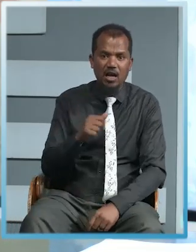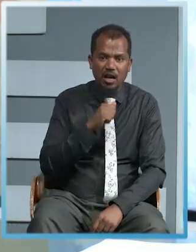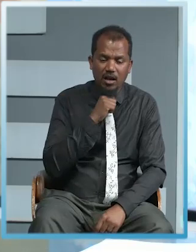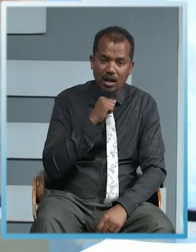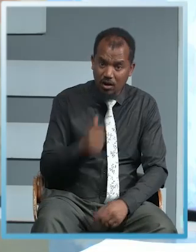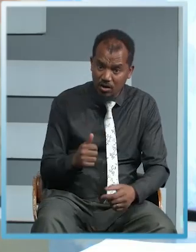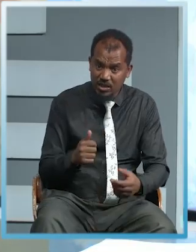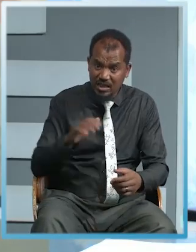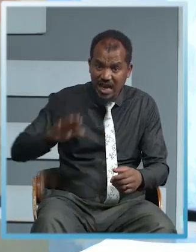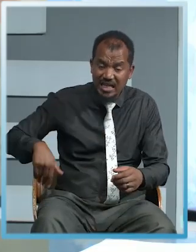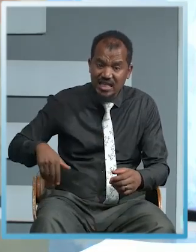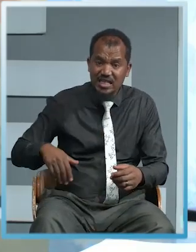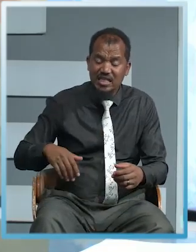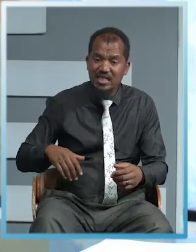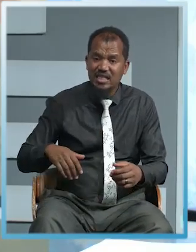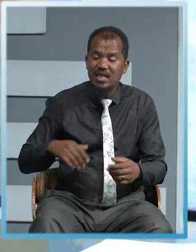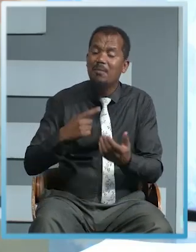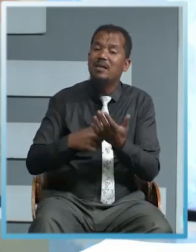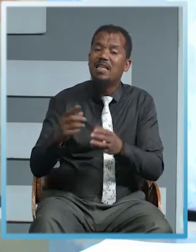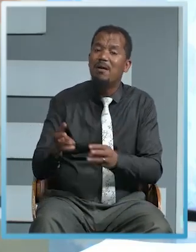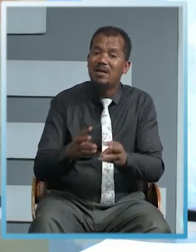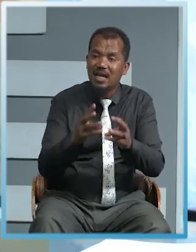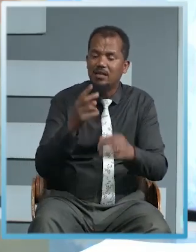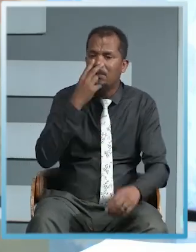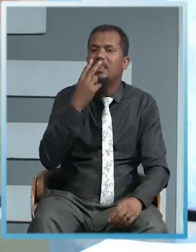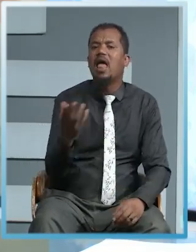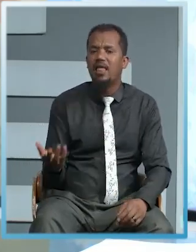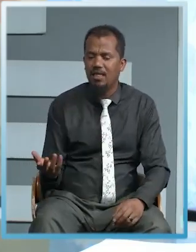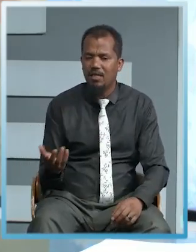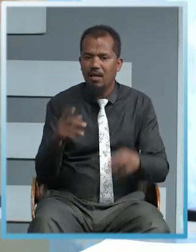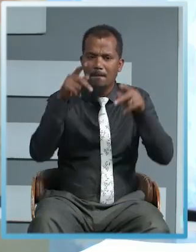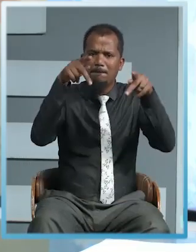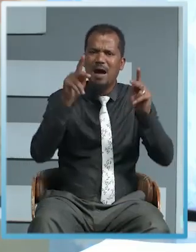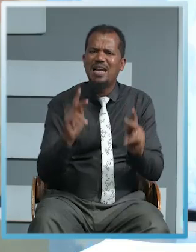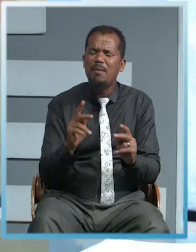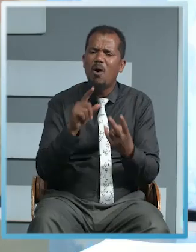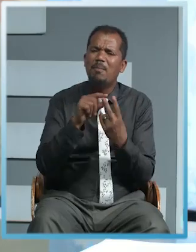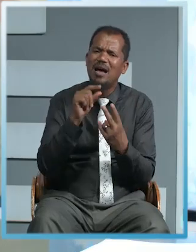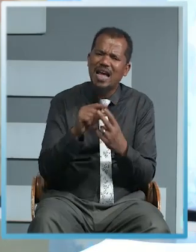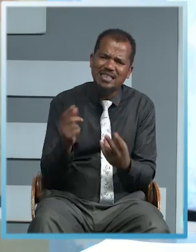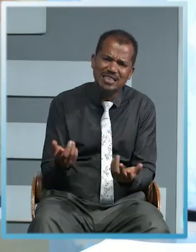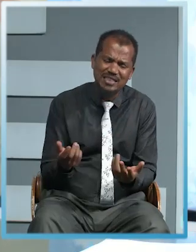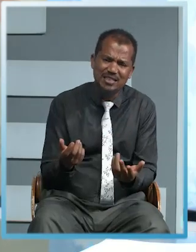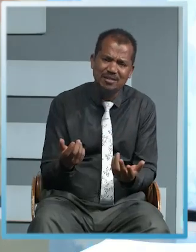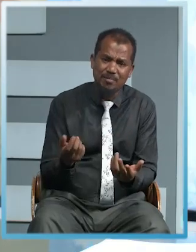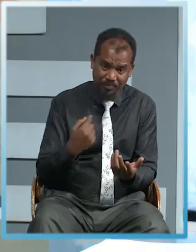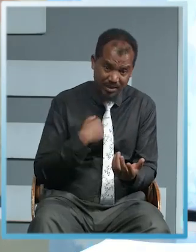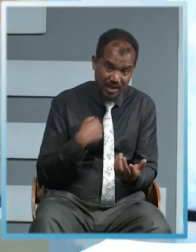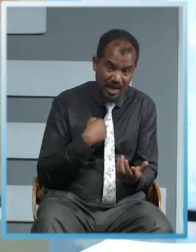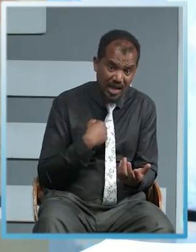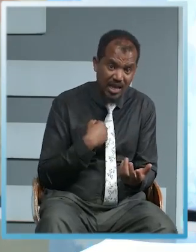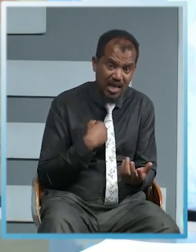ፍላግ ማድረግ ማለት እና በዛ መንገድ ቢታይላሉ የፓርላማው አማራጭ